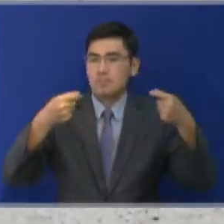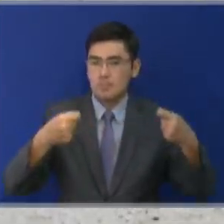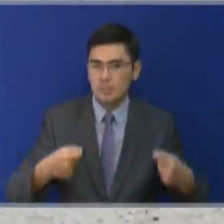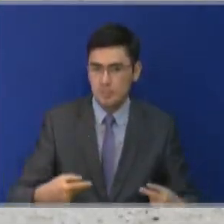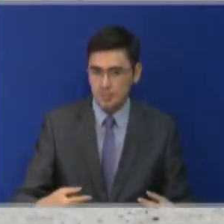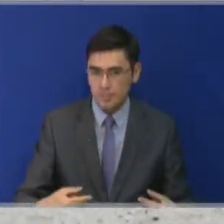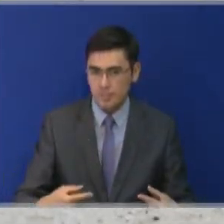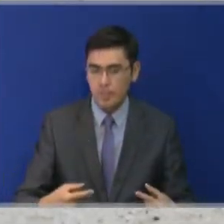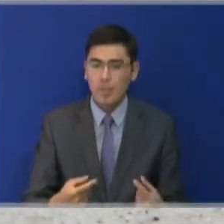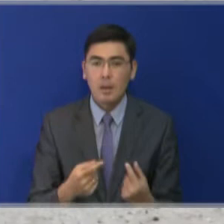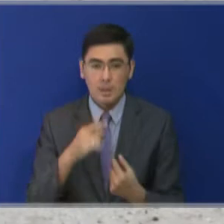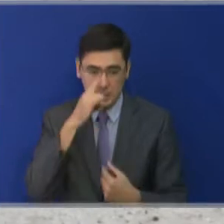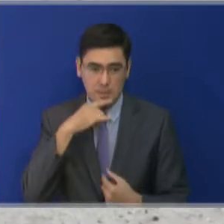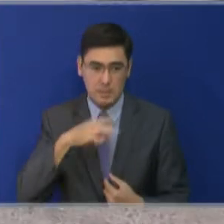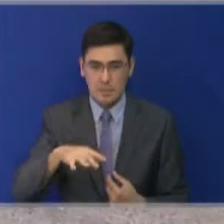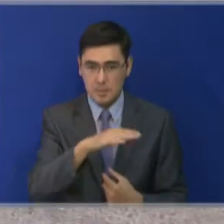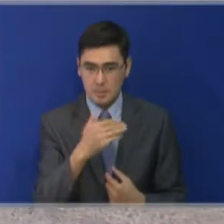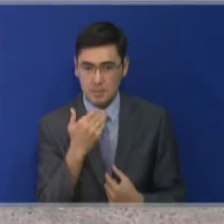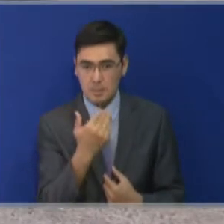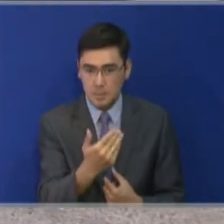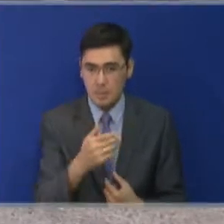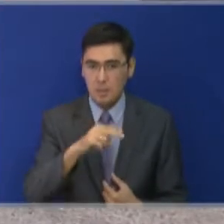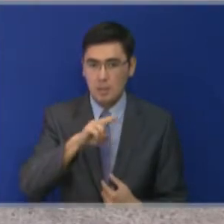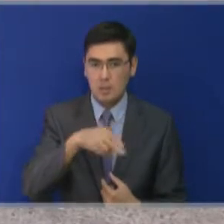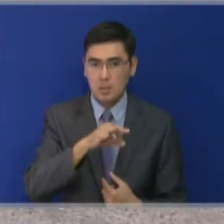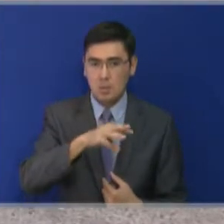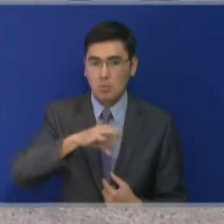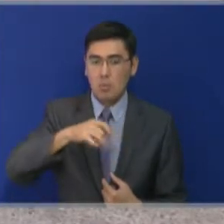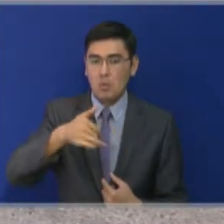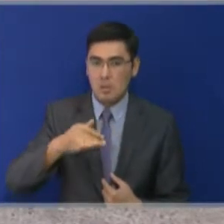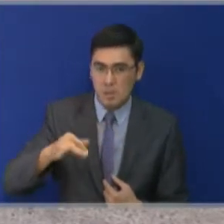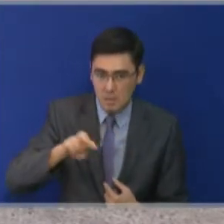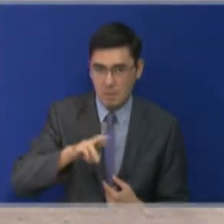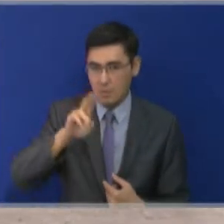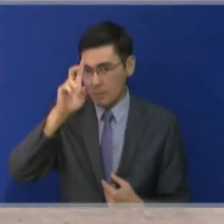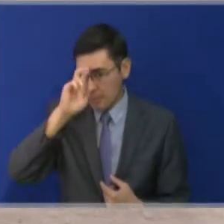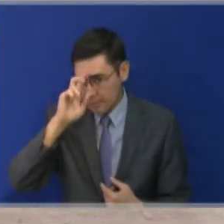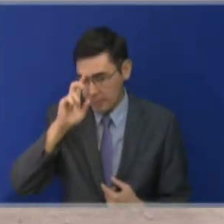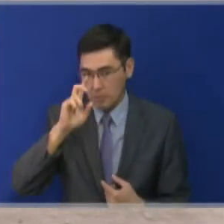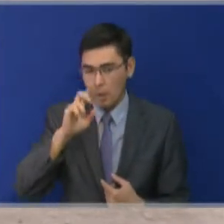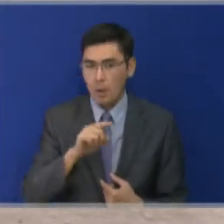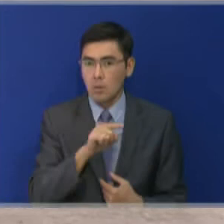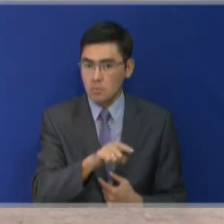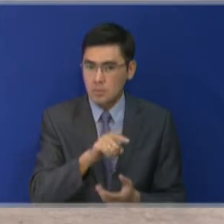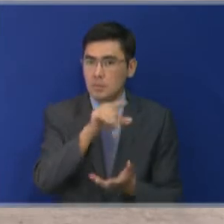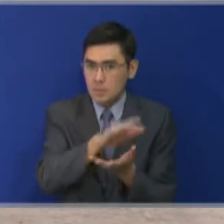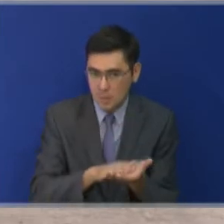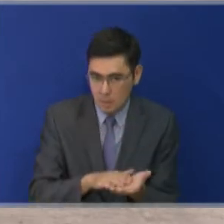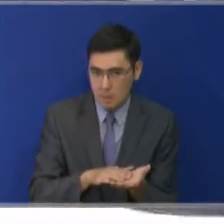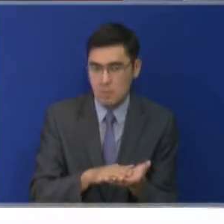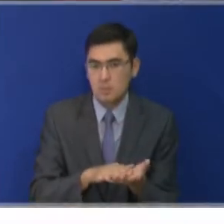мақсаты бойынша Қазақстанның зайырлы және демократиялық мемлекет ретінде дамуын сәтті жалғастыратын рухани әлеуметтік бағдары